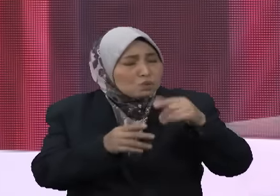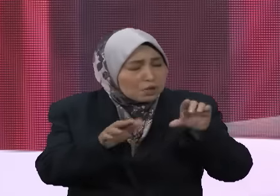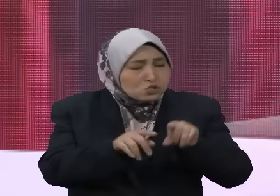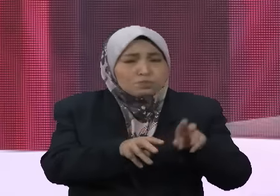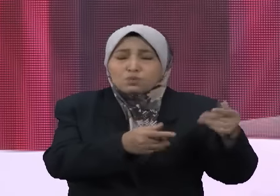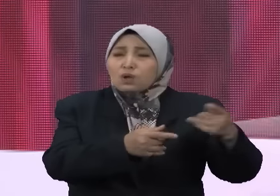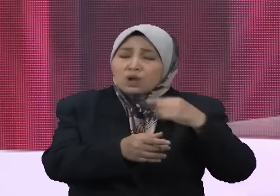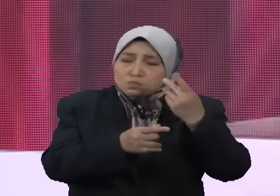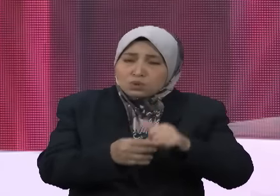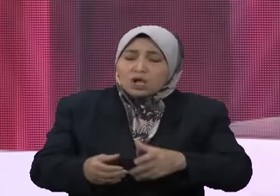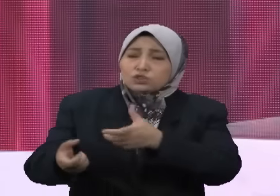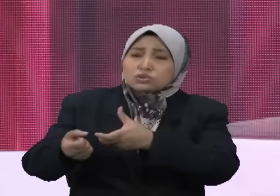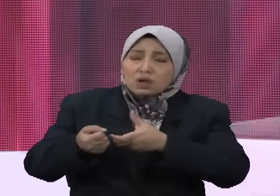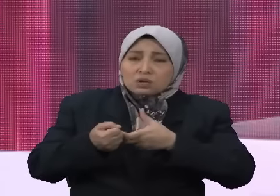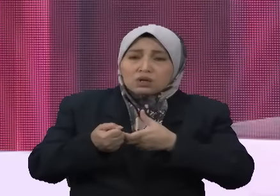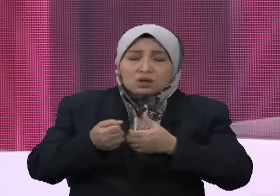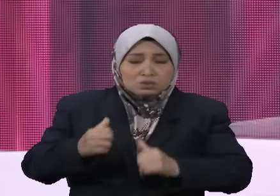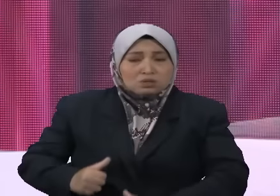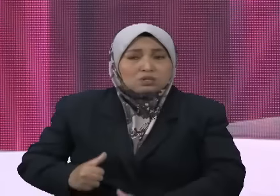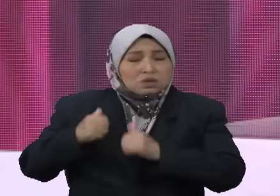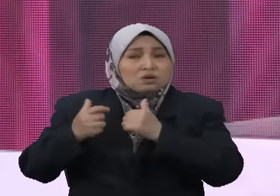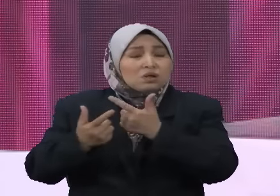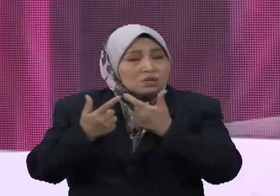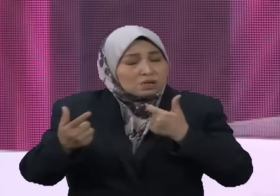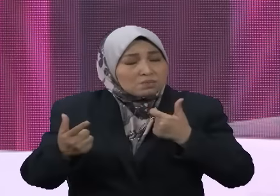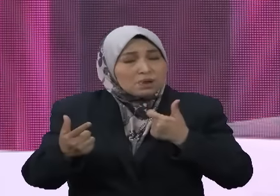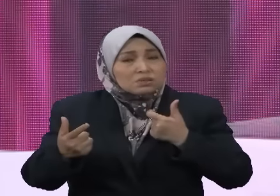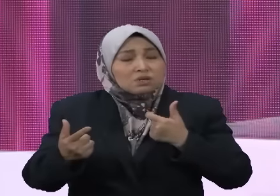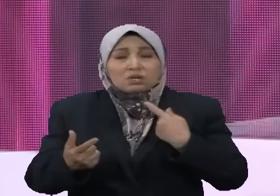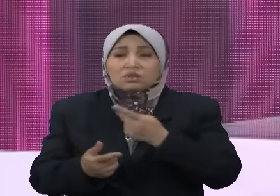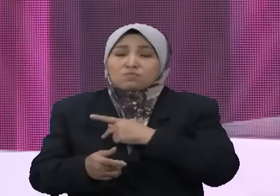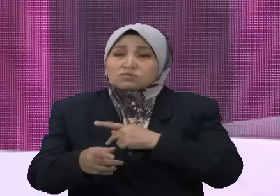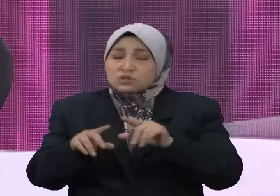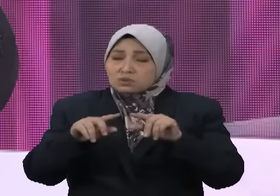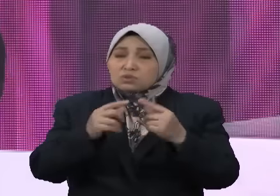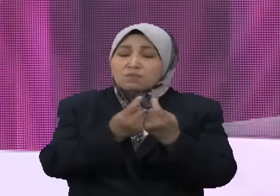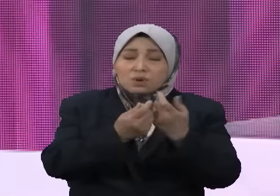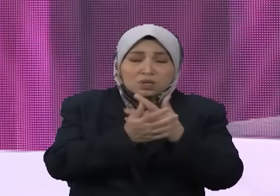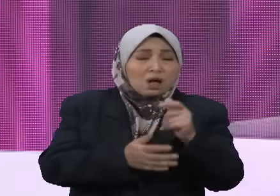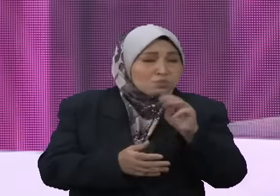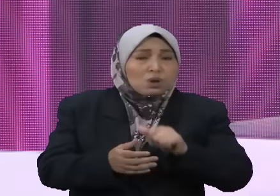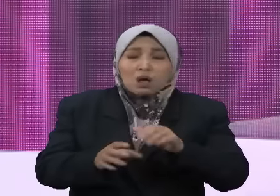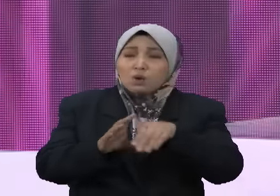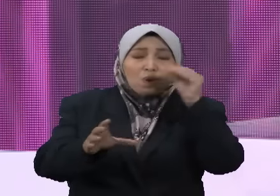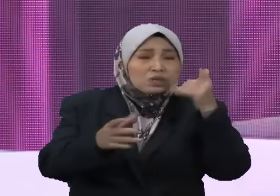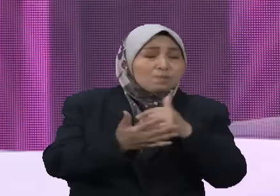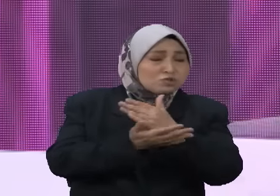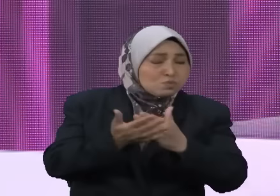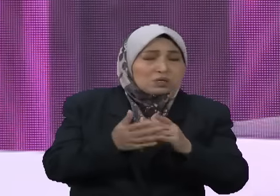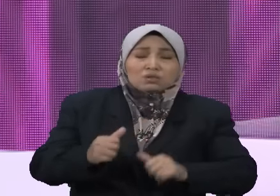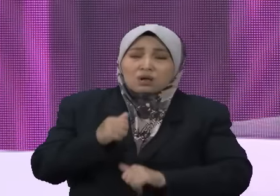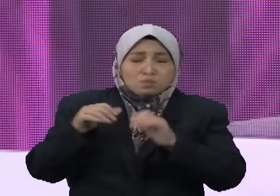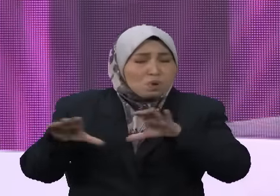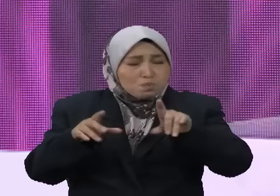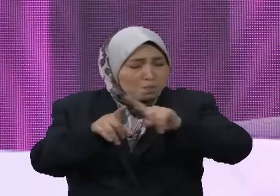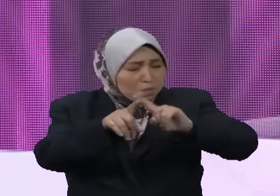macam ni Abdullah bin Ubay tarik tentera daripada apa kita punya pasukan tentera uhud tu Abdullah bin Ubay tarik sebahagian daripada tentera itu Abdullah